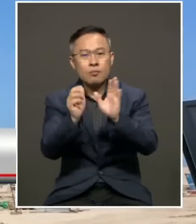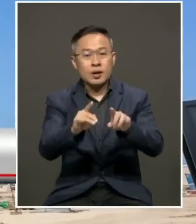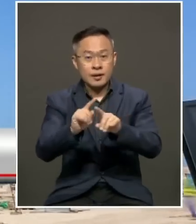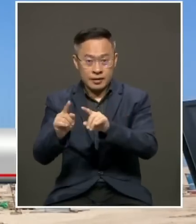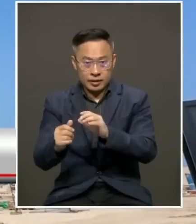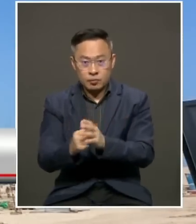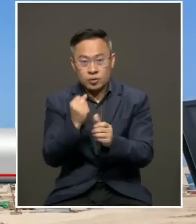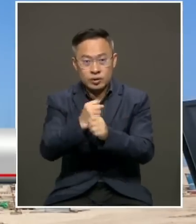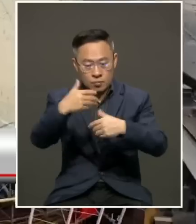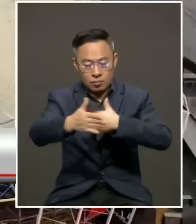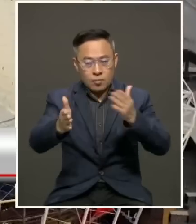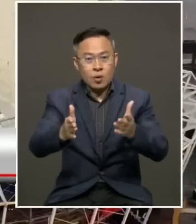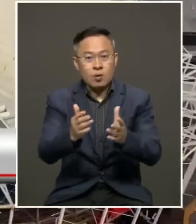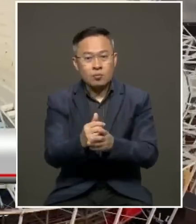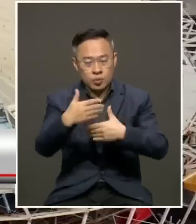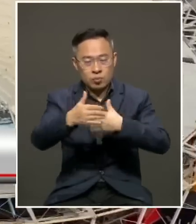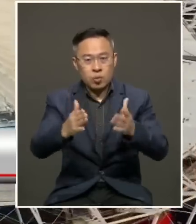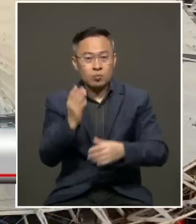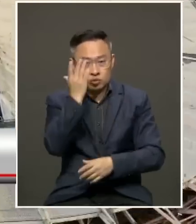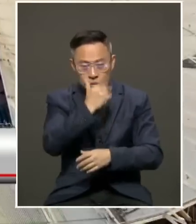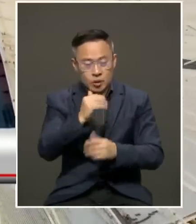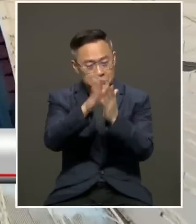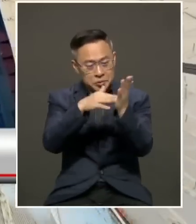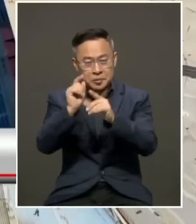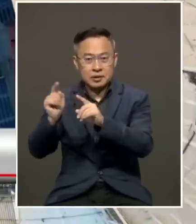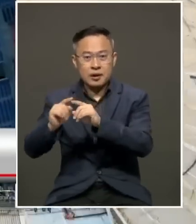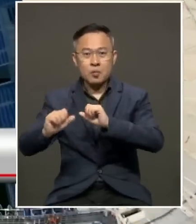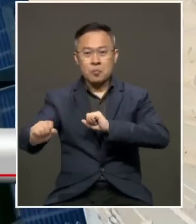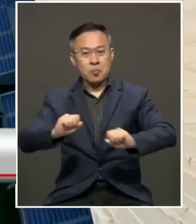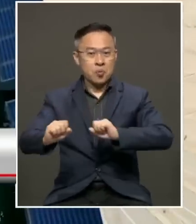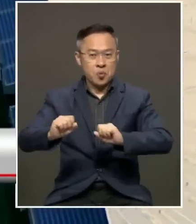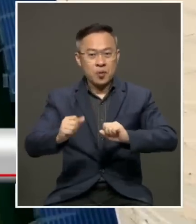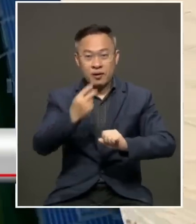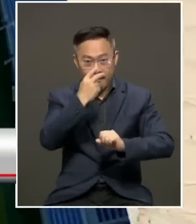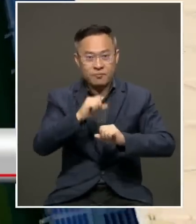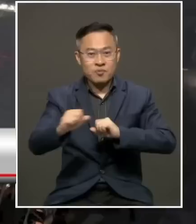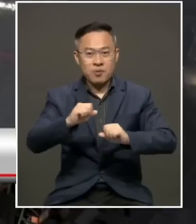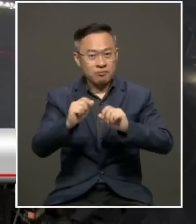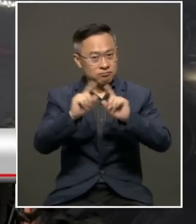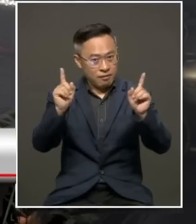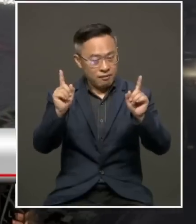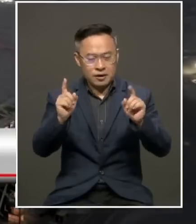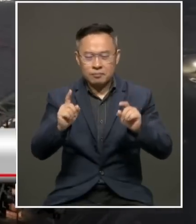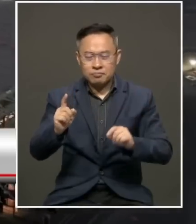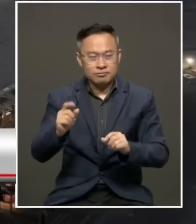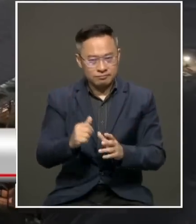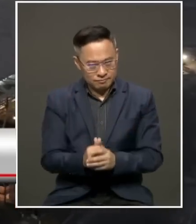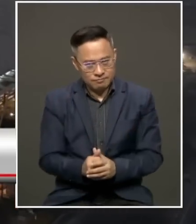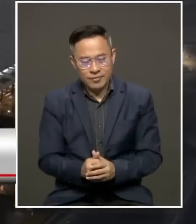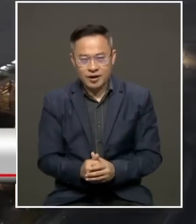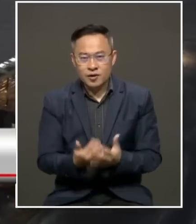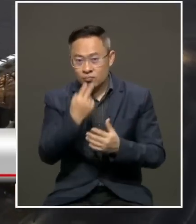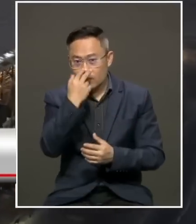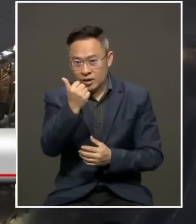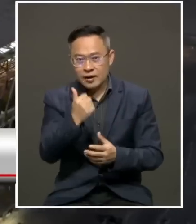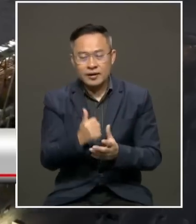พอดีไซน์ออกมาแบบนี้น่าไปถ่ายรูปมากๆนะคะดูดีมากเลยสายคอนเทนต์เหรอคะเออเดี๋ยวนี้